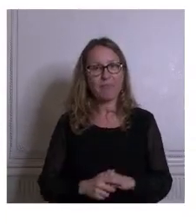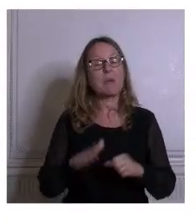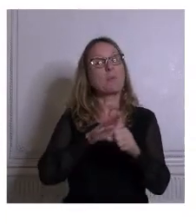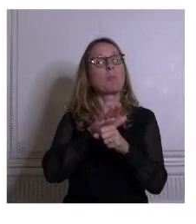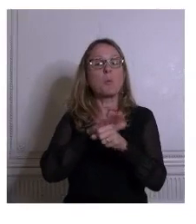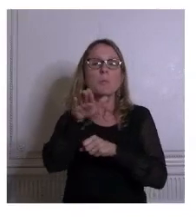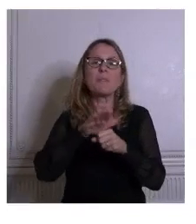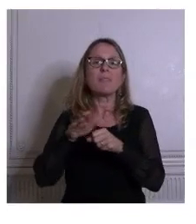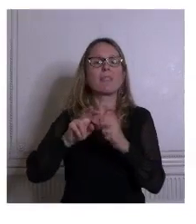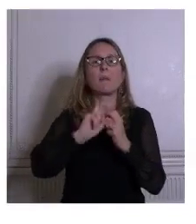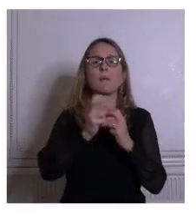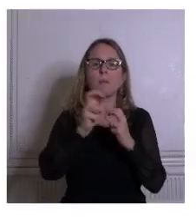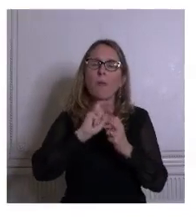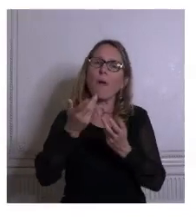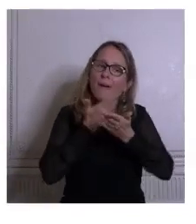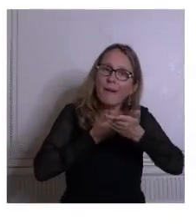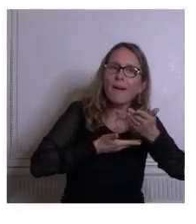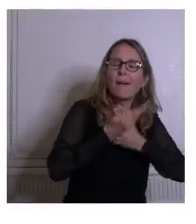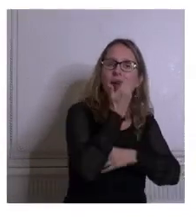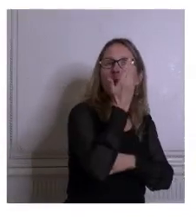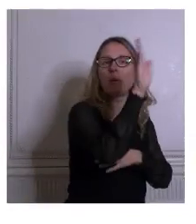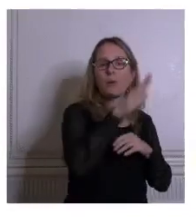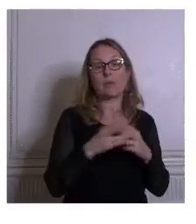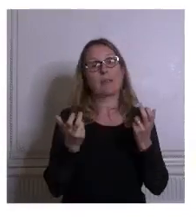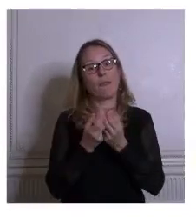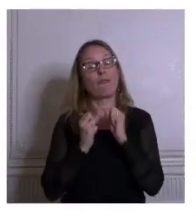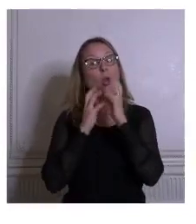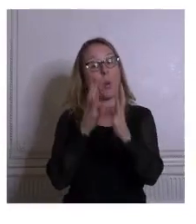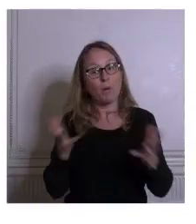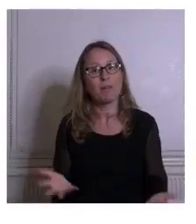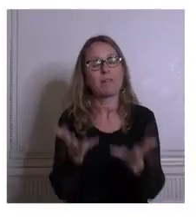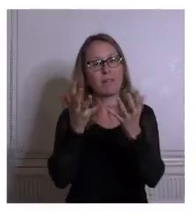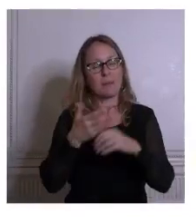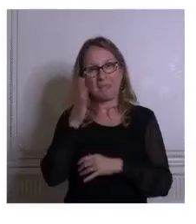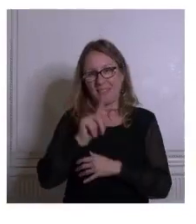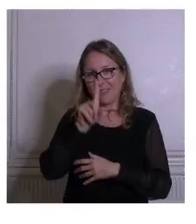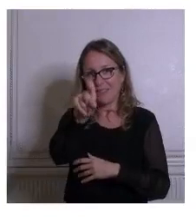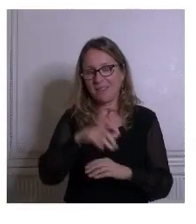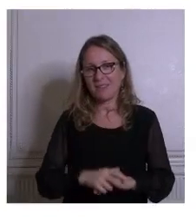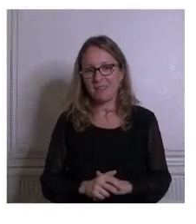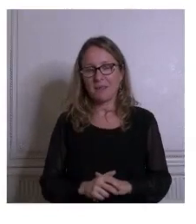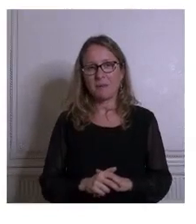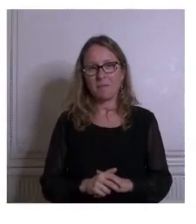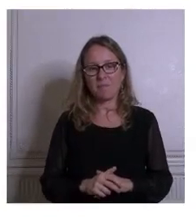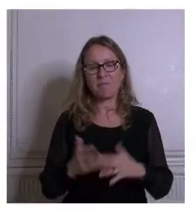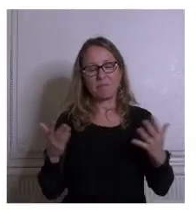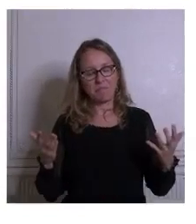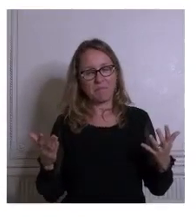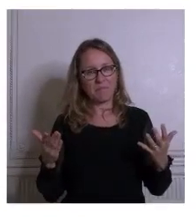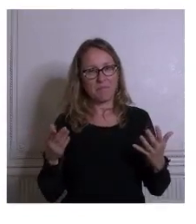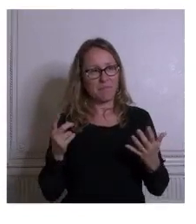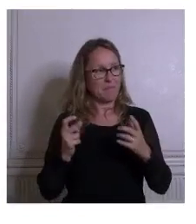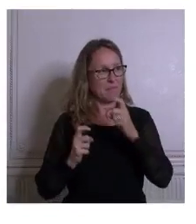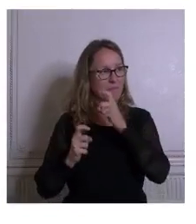Délibération numéro 3. Approbation du procès-verbal de la séance publique du 12 septembre 2022. Est-ce que